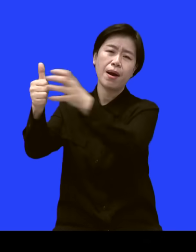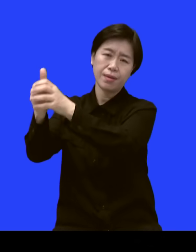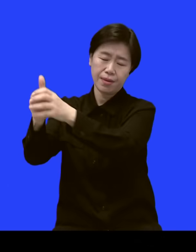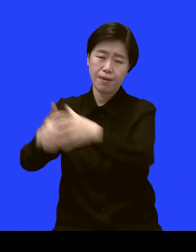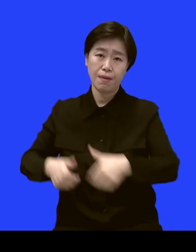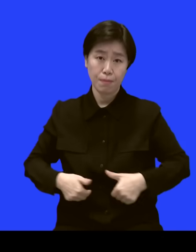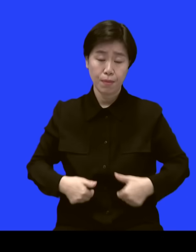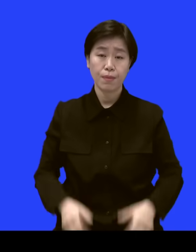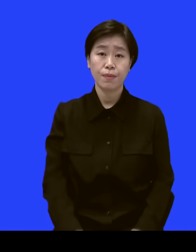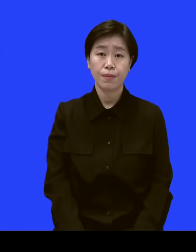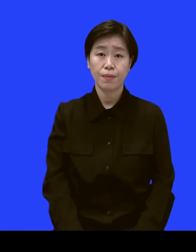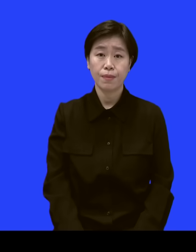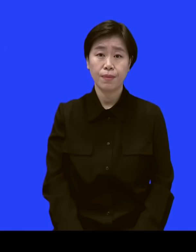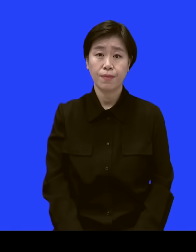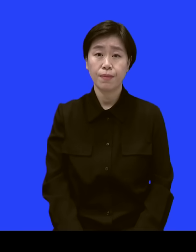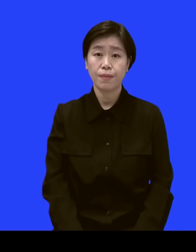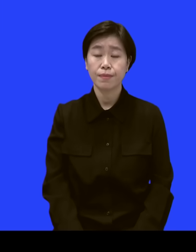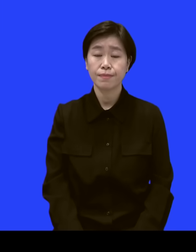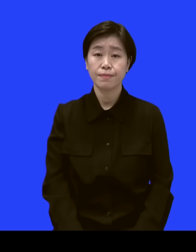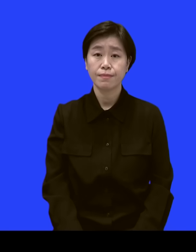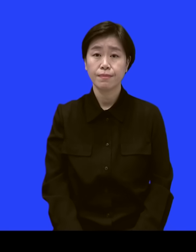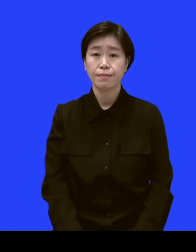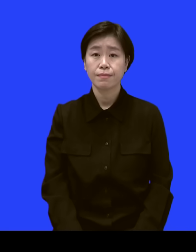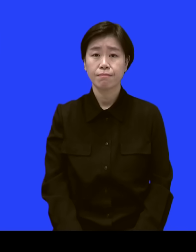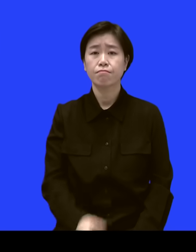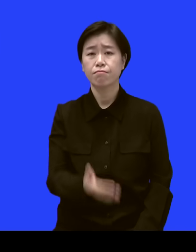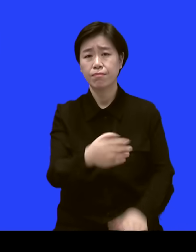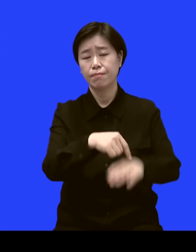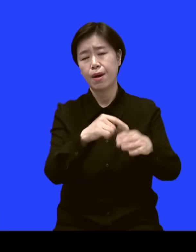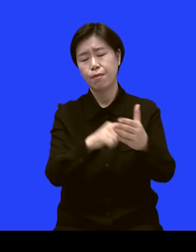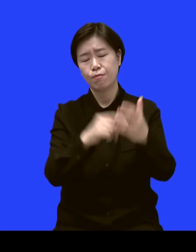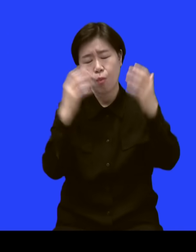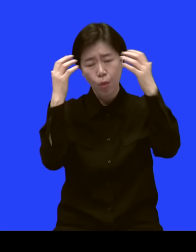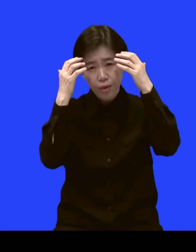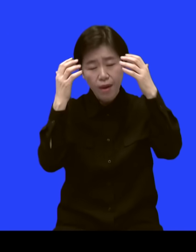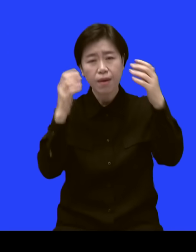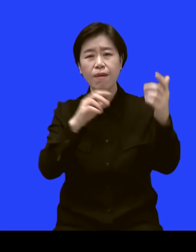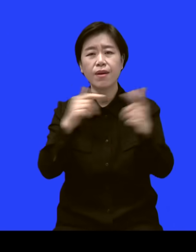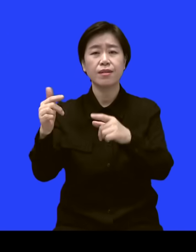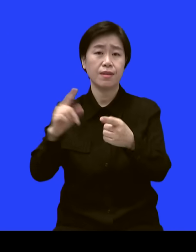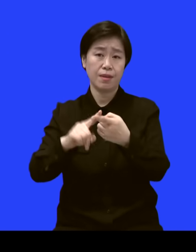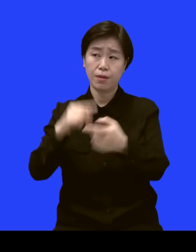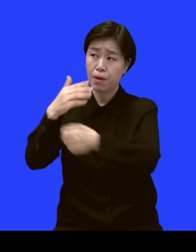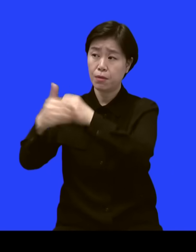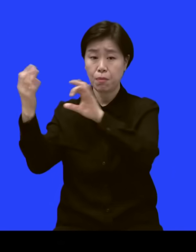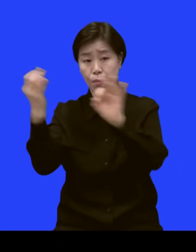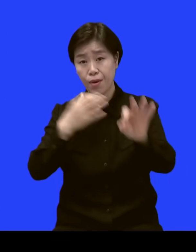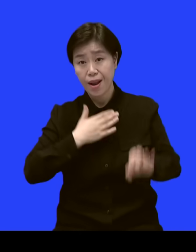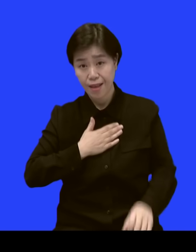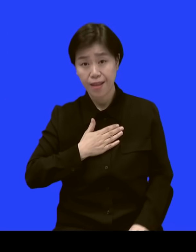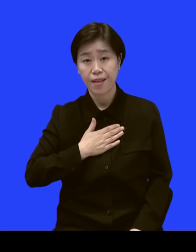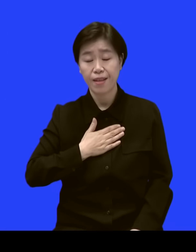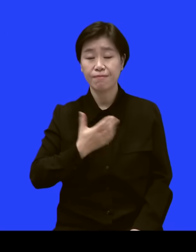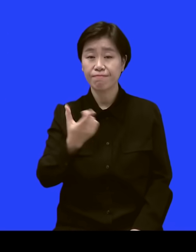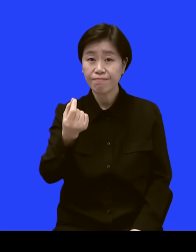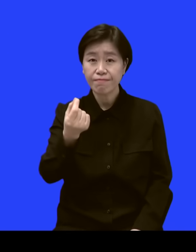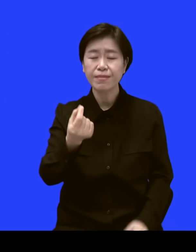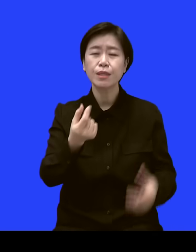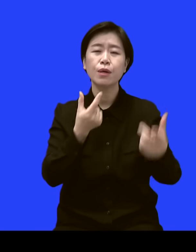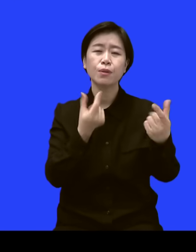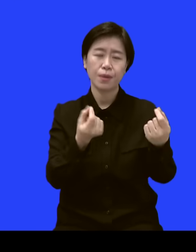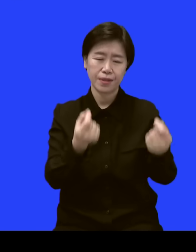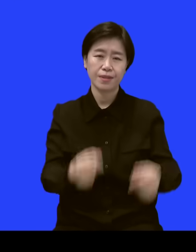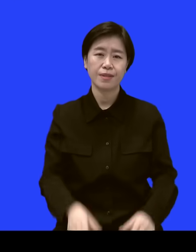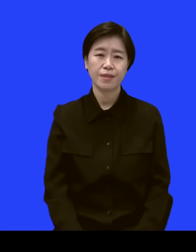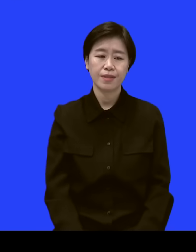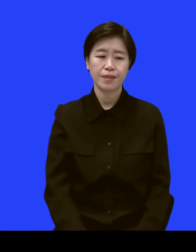없을 정도의 네. 환경에서 귀하게 자라셨음에도 이렇게 마음고생을 많이 하셨으니 우리 아이들도 하나님께서 그런 위험에서 건져달라고